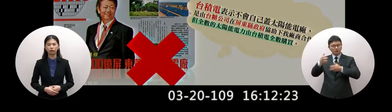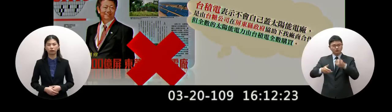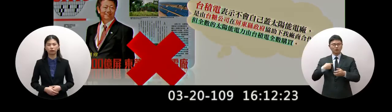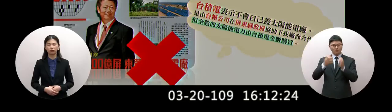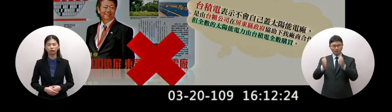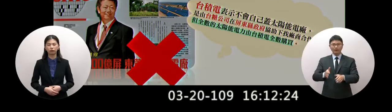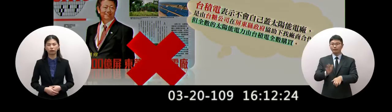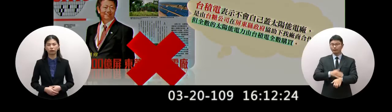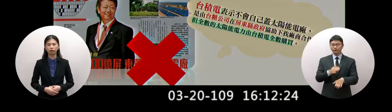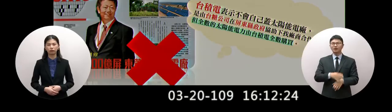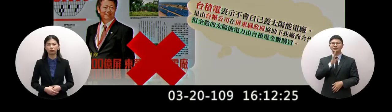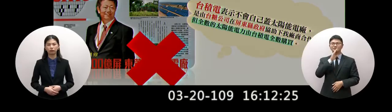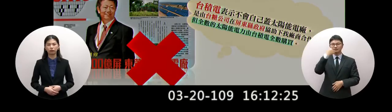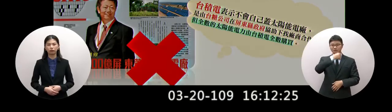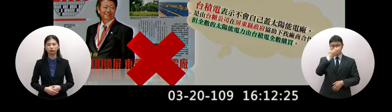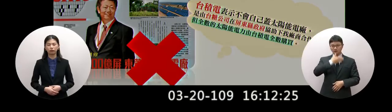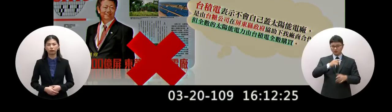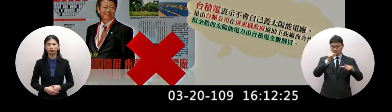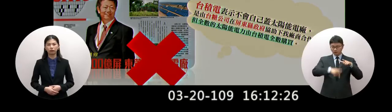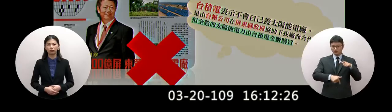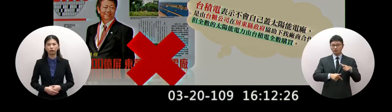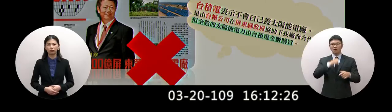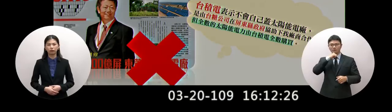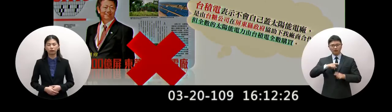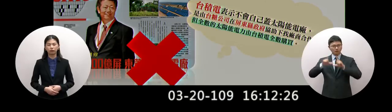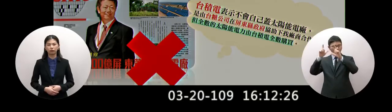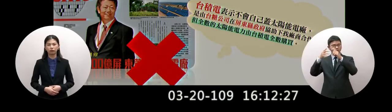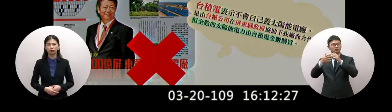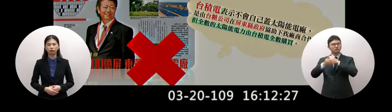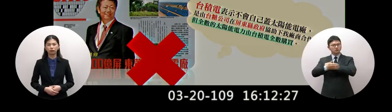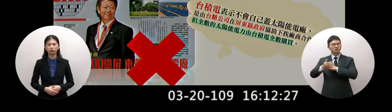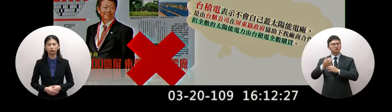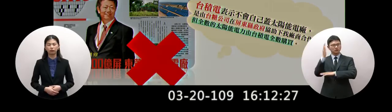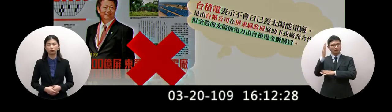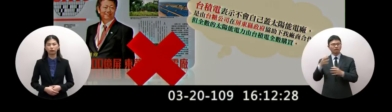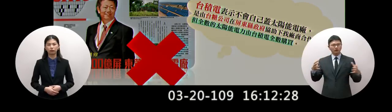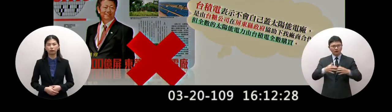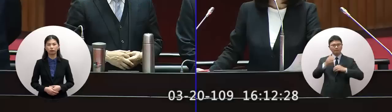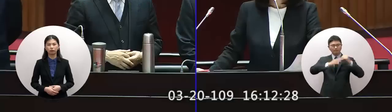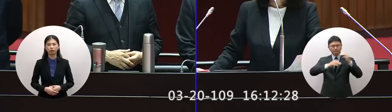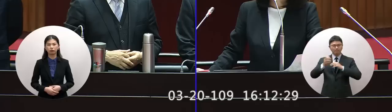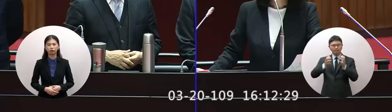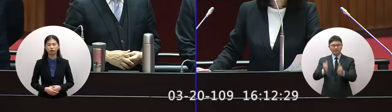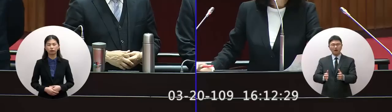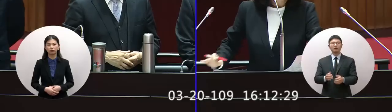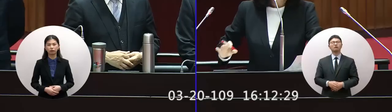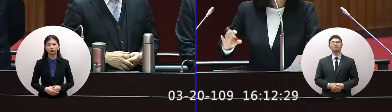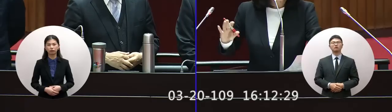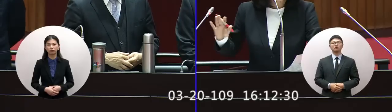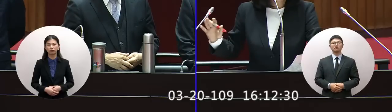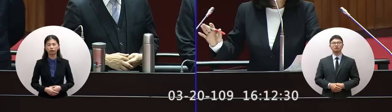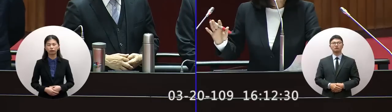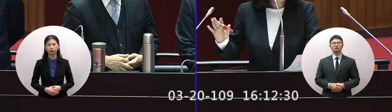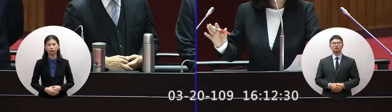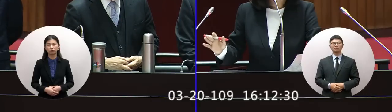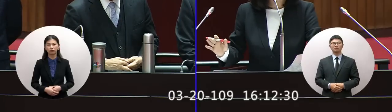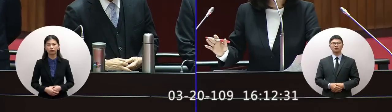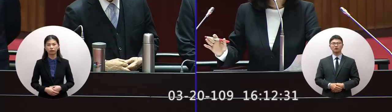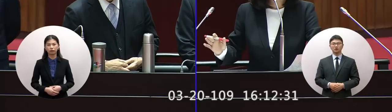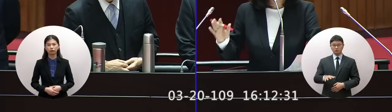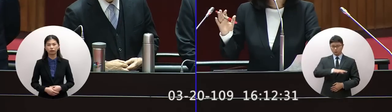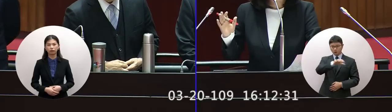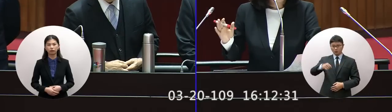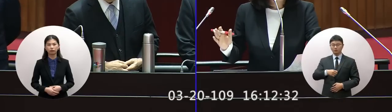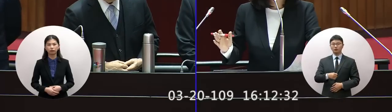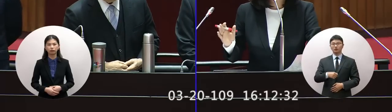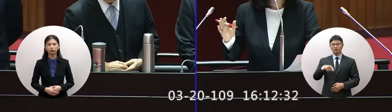公司在屏东县政府协助之下要找厂商合作新建，但是全部的太阳能